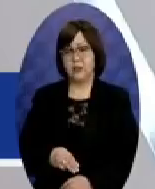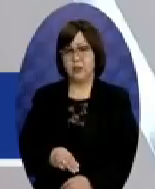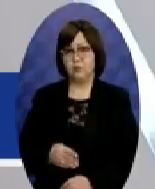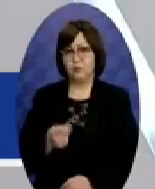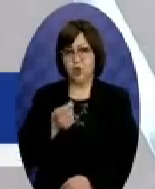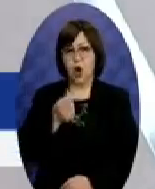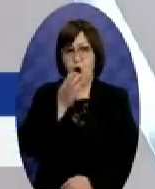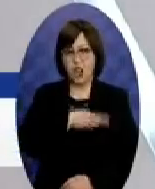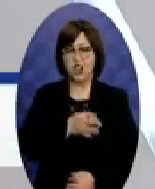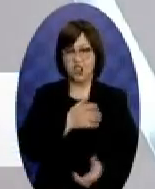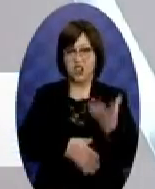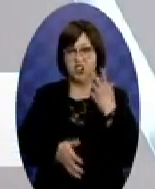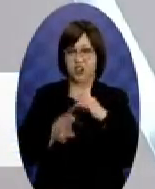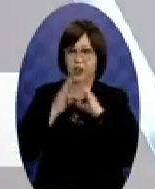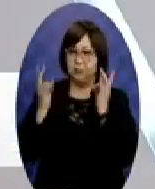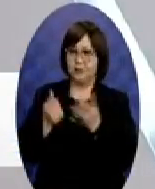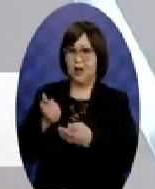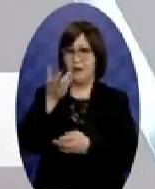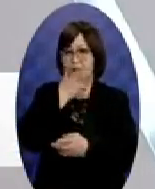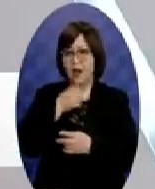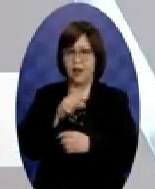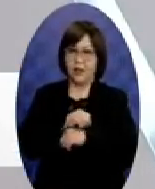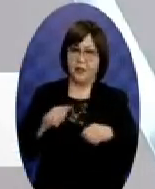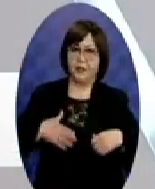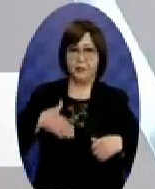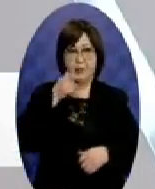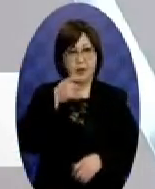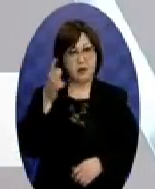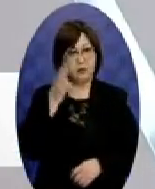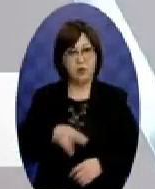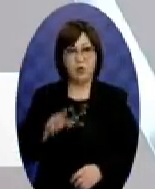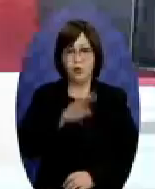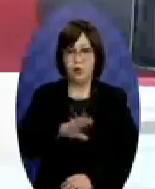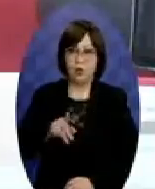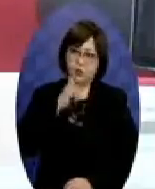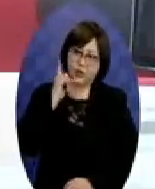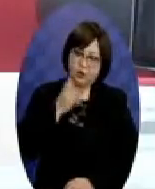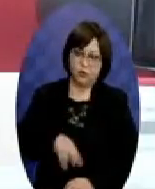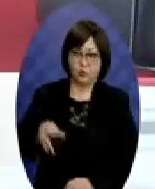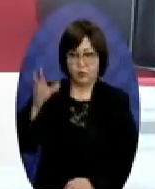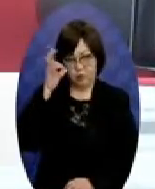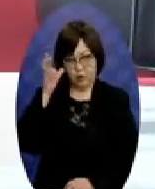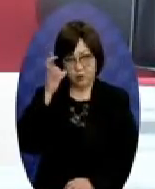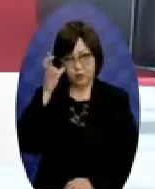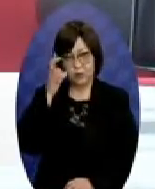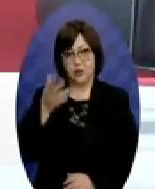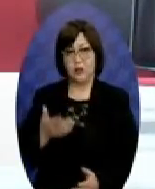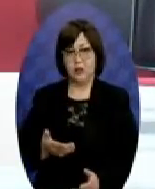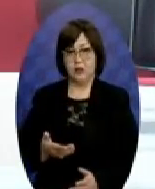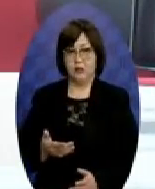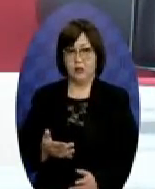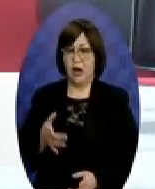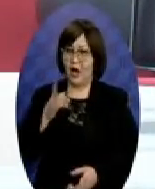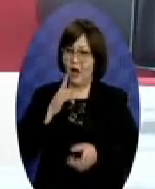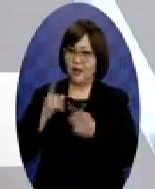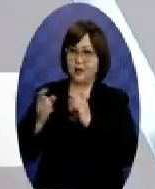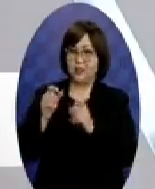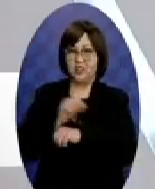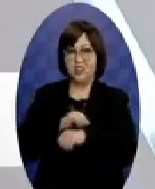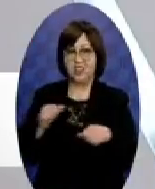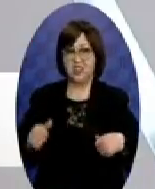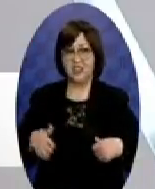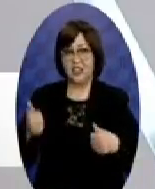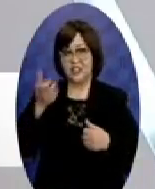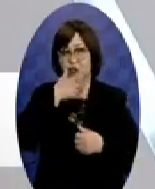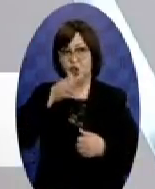сайн сайхан, за ард иргэдийнхаа эрүүл мэндэд, хүүхэд залуучуудынхаа боловсрол, харилцагч нарынхаа одоо сайн сайхны төлөө эргүүлээд зарцуулах